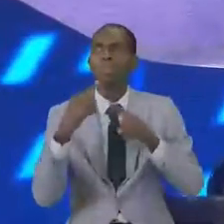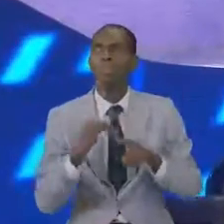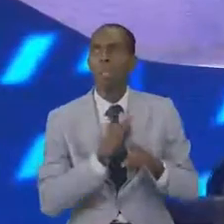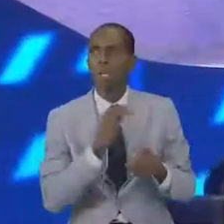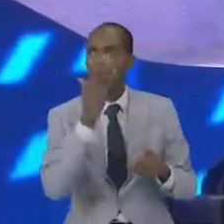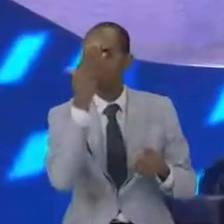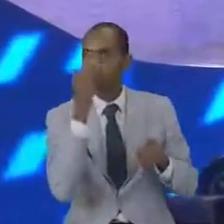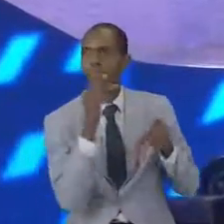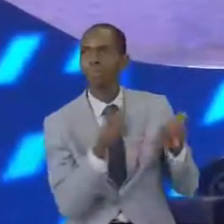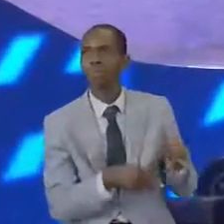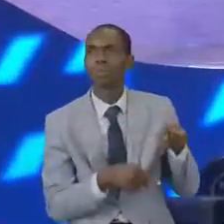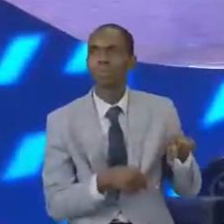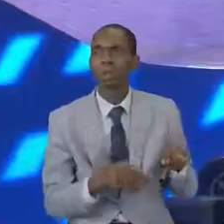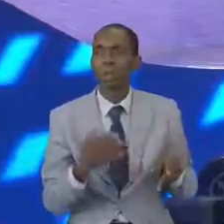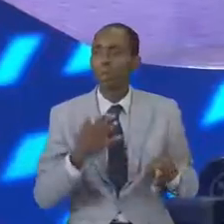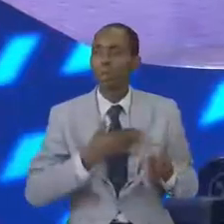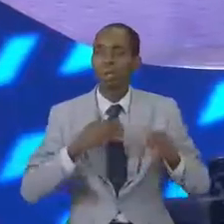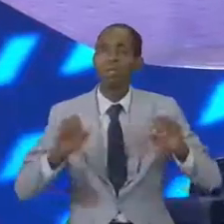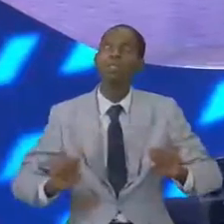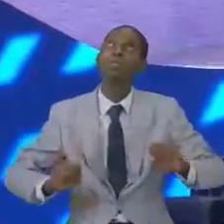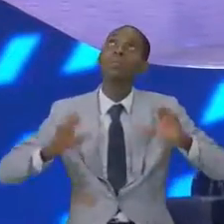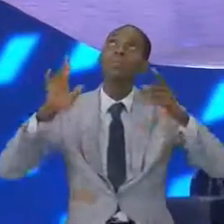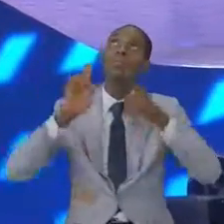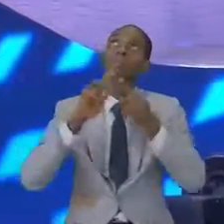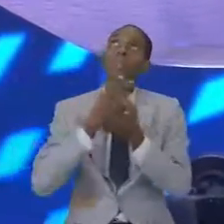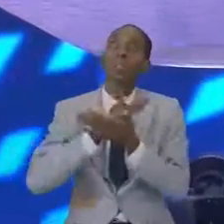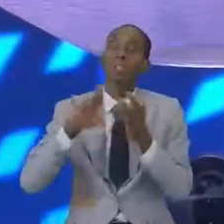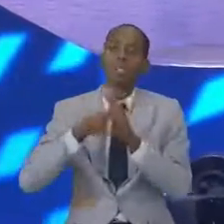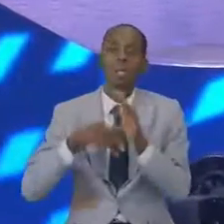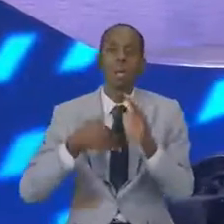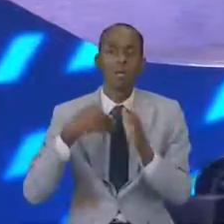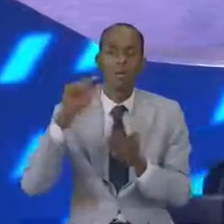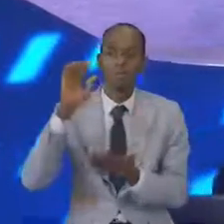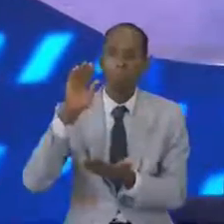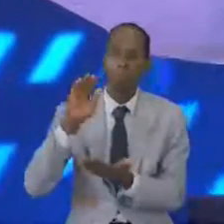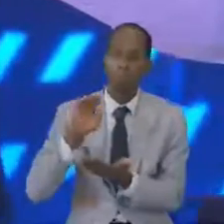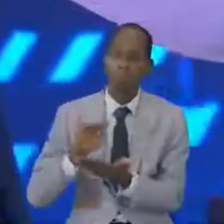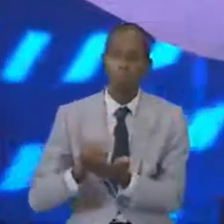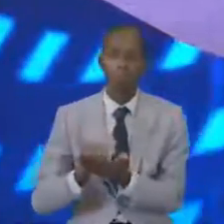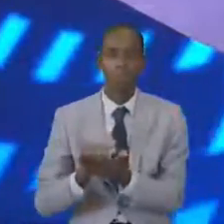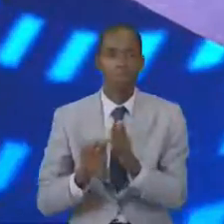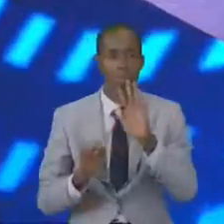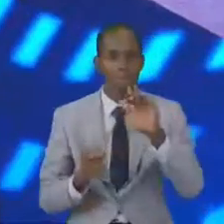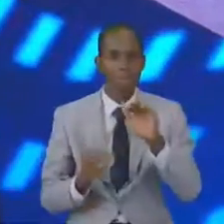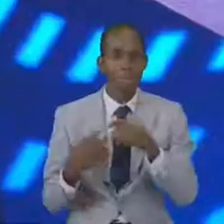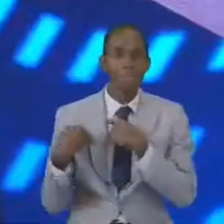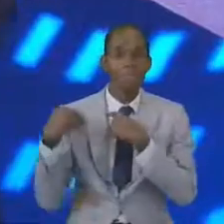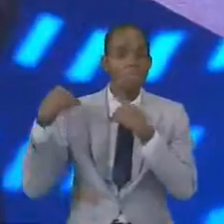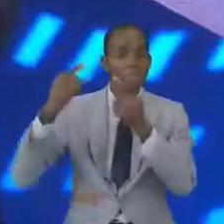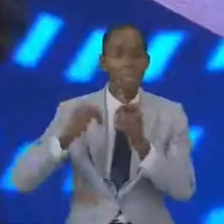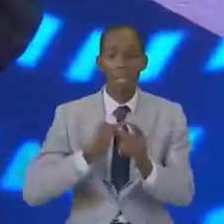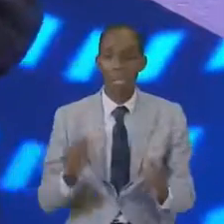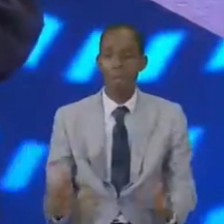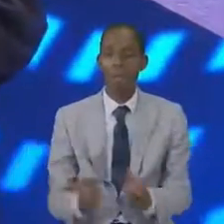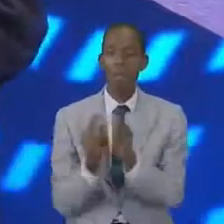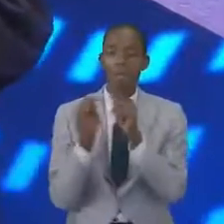je l'ai connu mon engagement à la sainteté a diminué à rabaisser rabaisser depuis que je la raconter cette